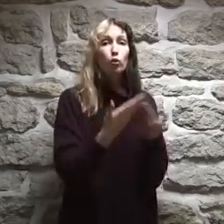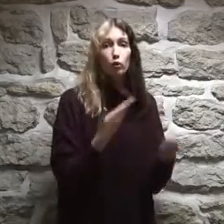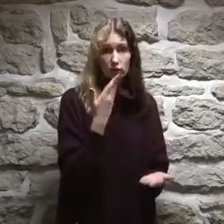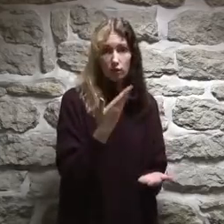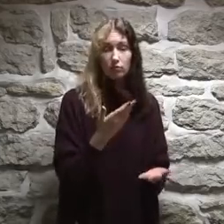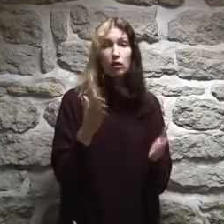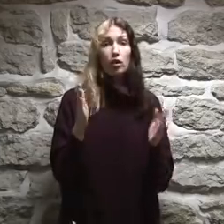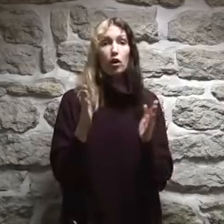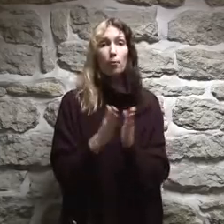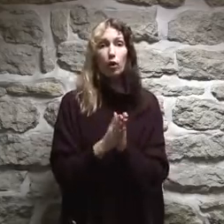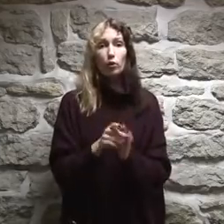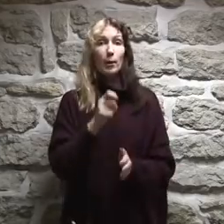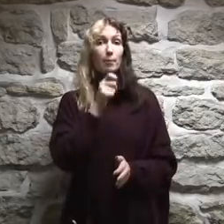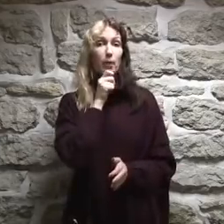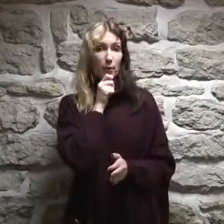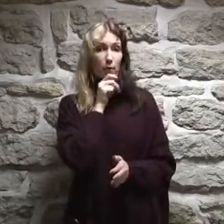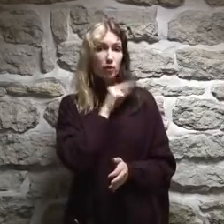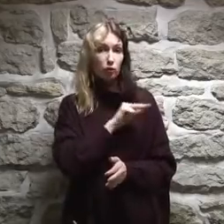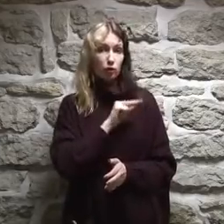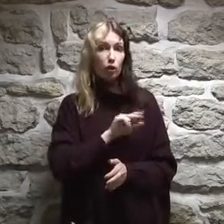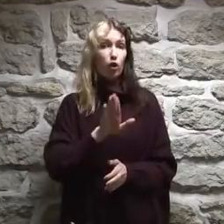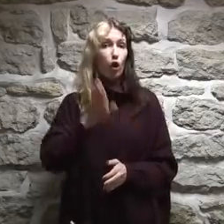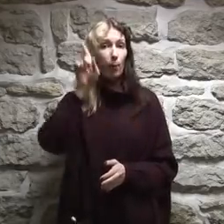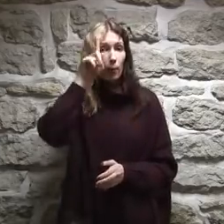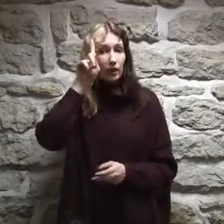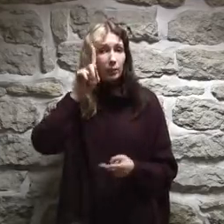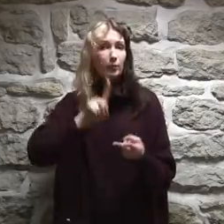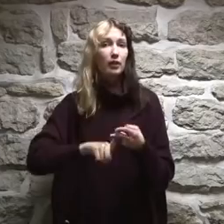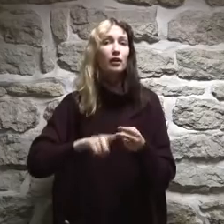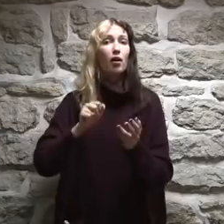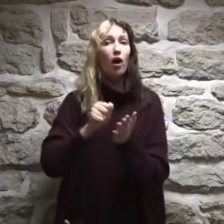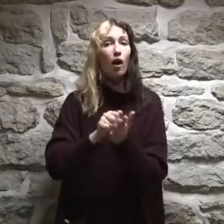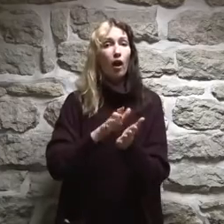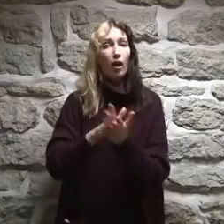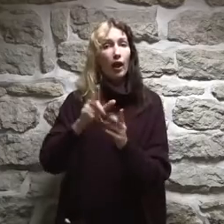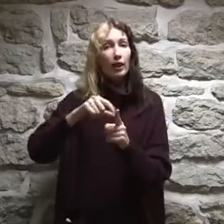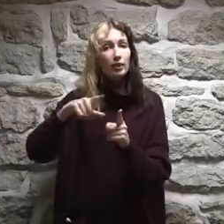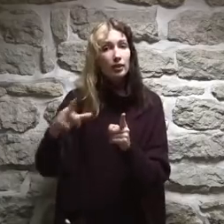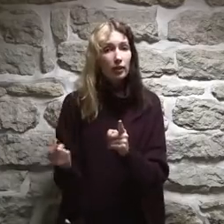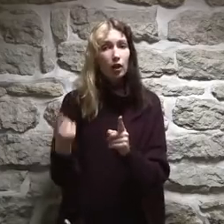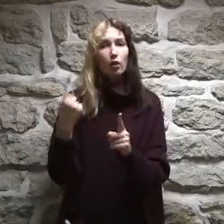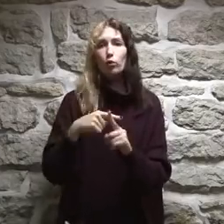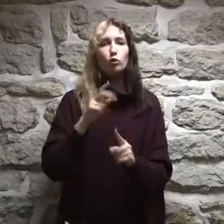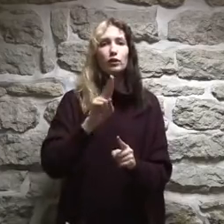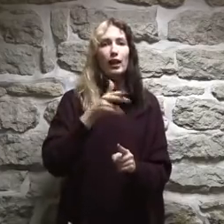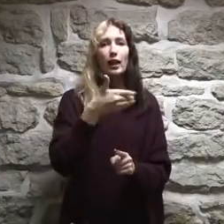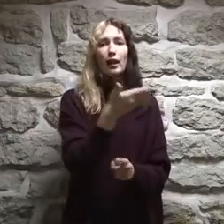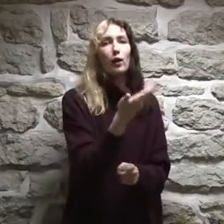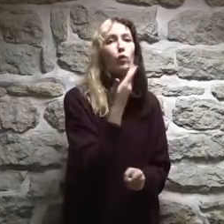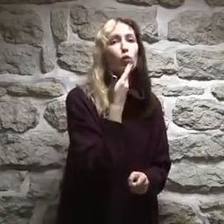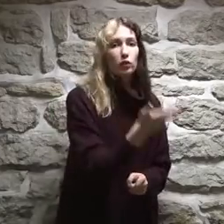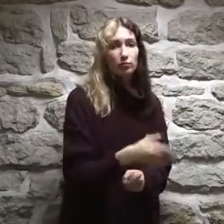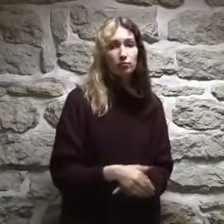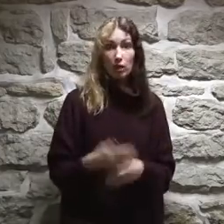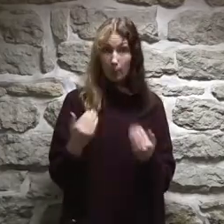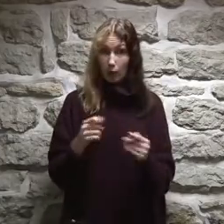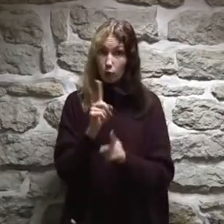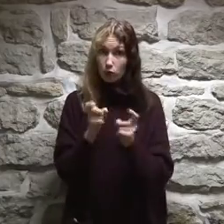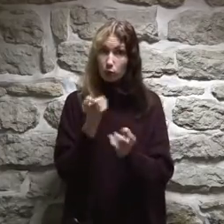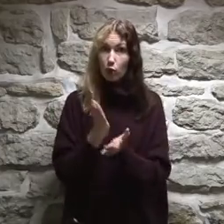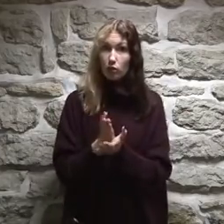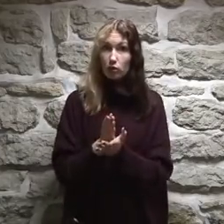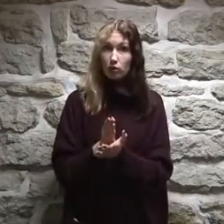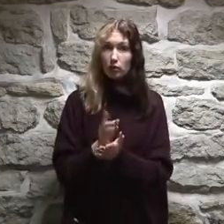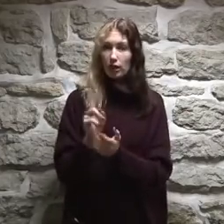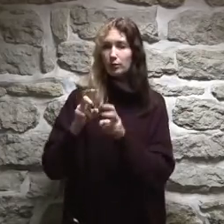Palun küsige läbi mikrofoni, olge oma nime väljaanne ja kellele küsimus on suunatud. Ja kas on küsimusi? Siin